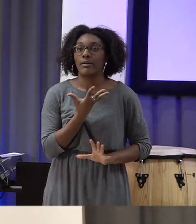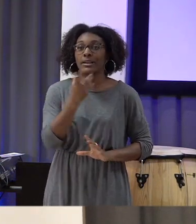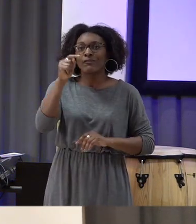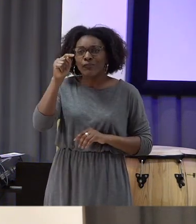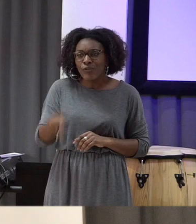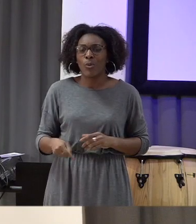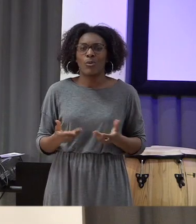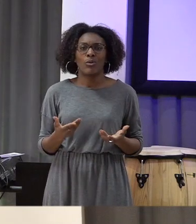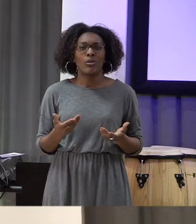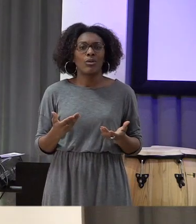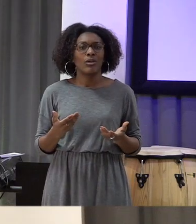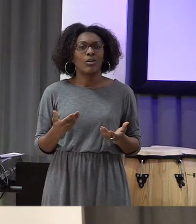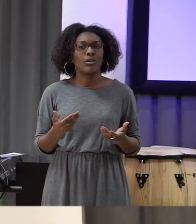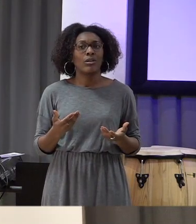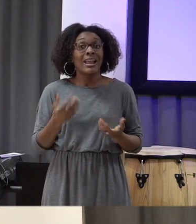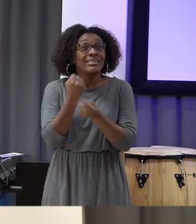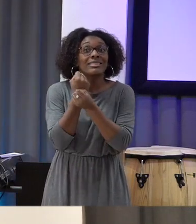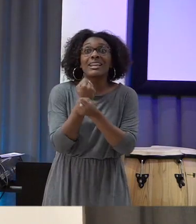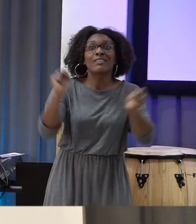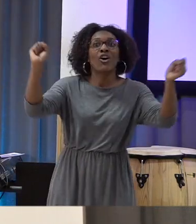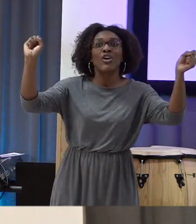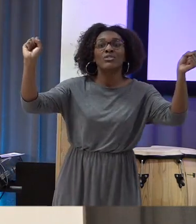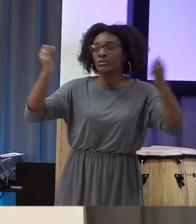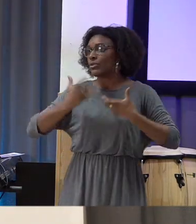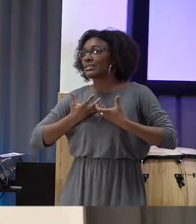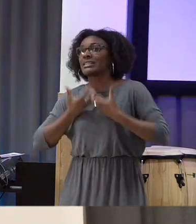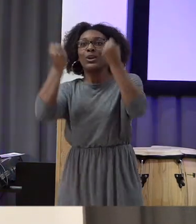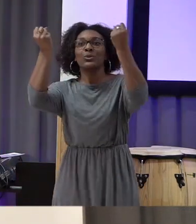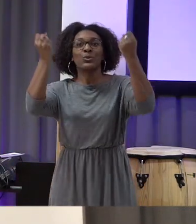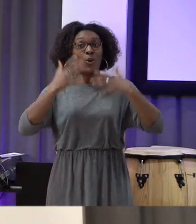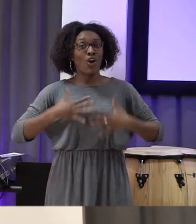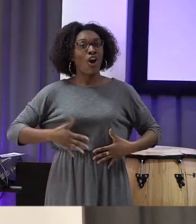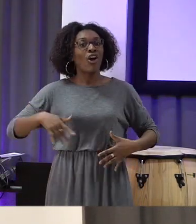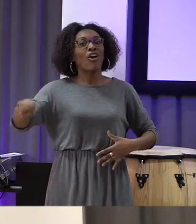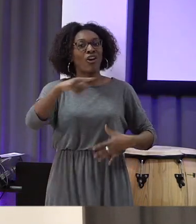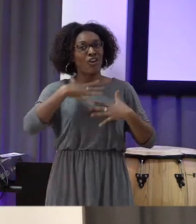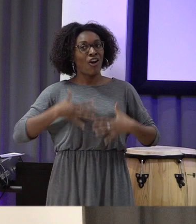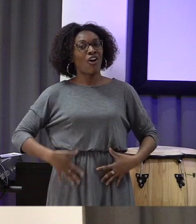salut, la délivrance de nos corps